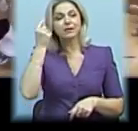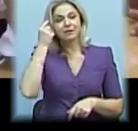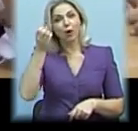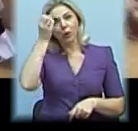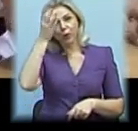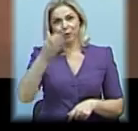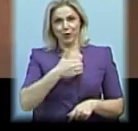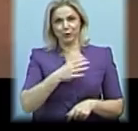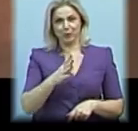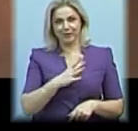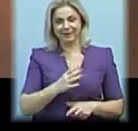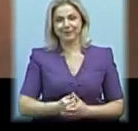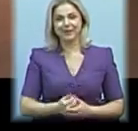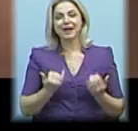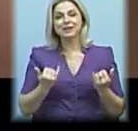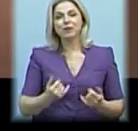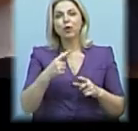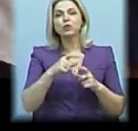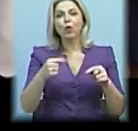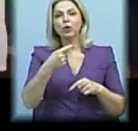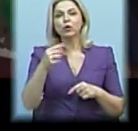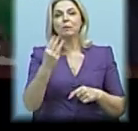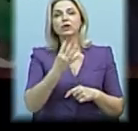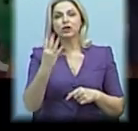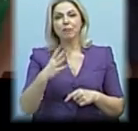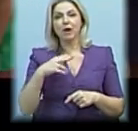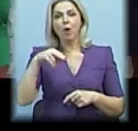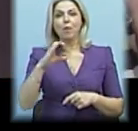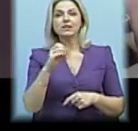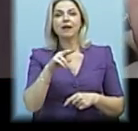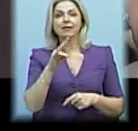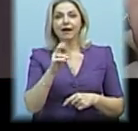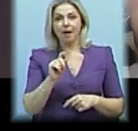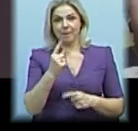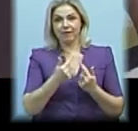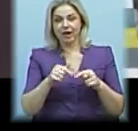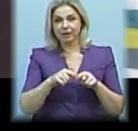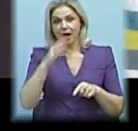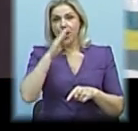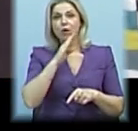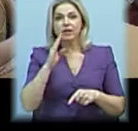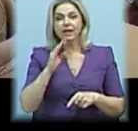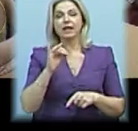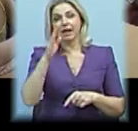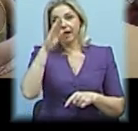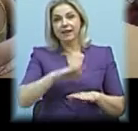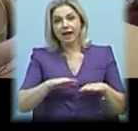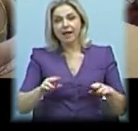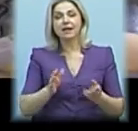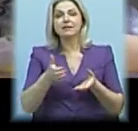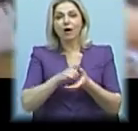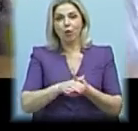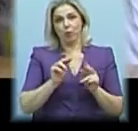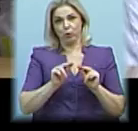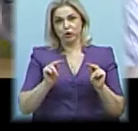умним. Сьогодні у 34-й школі відбулася посадка першачків. Батьки та учні знайомляться з вчителем. Дізнаються, як